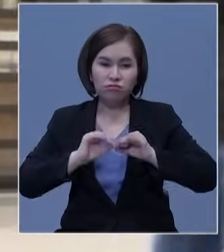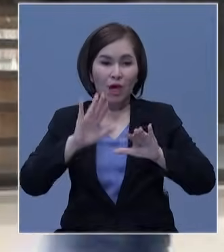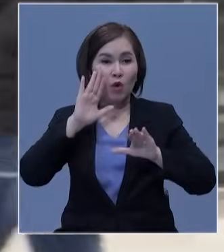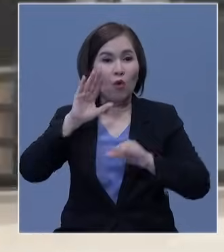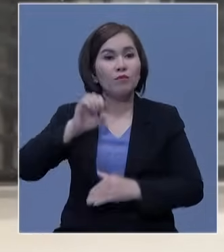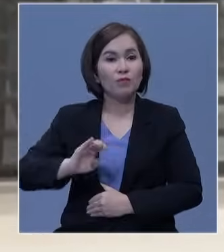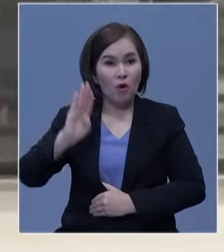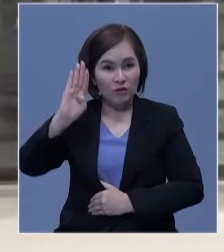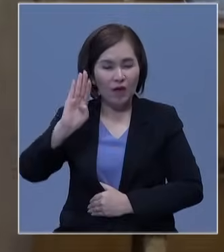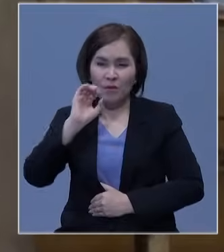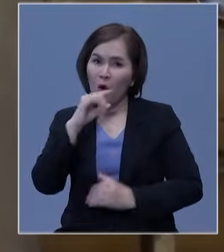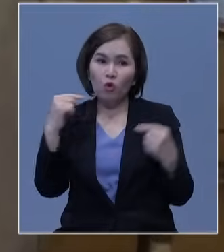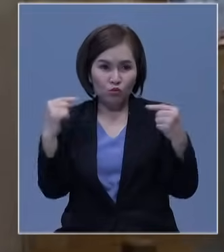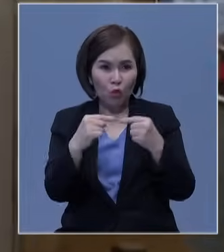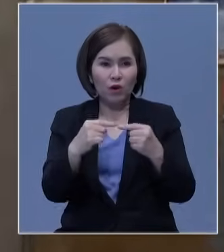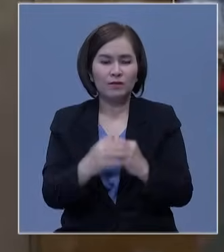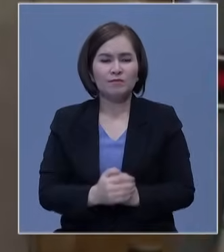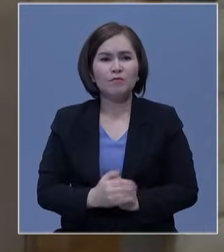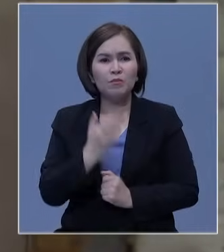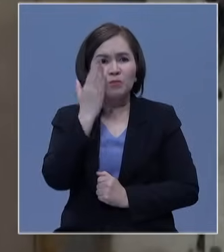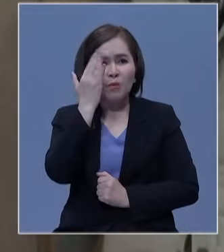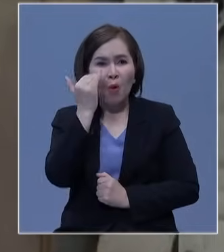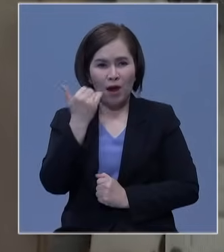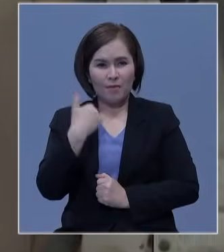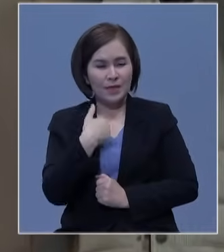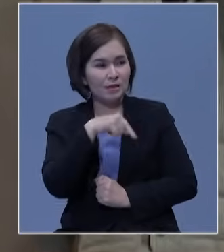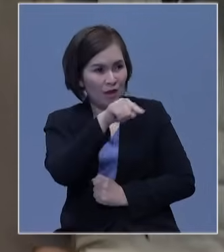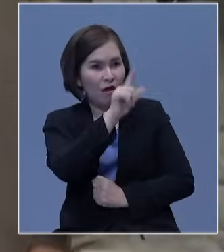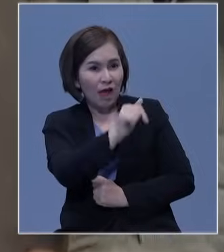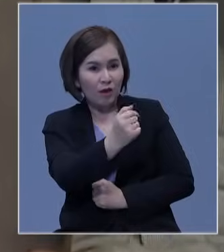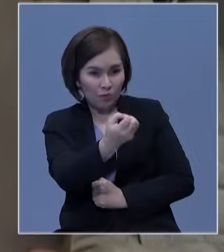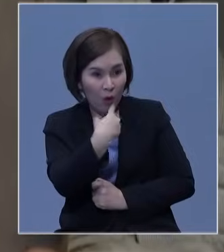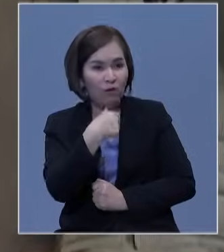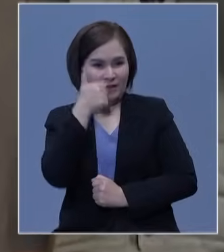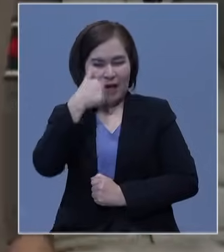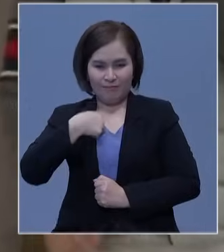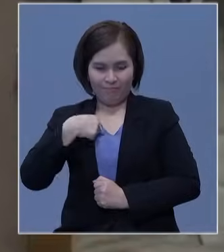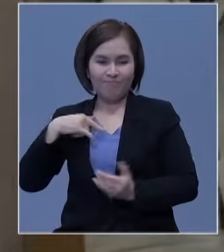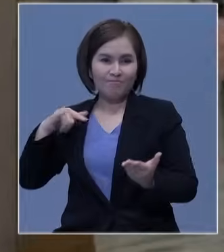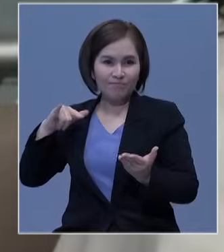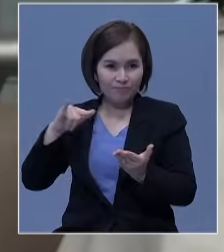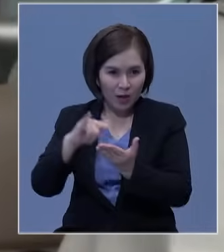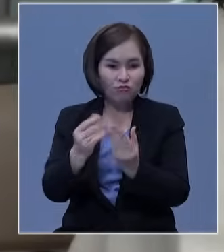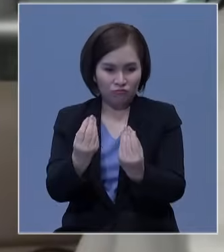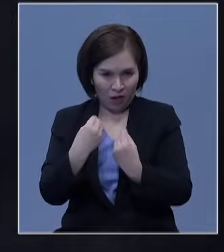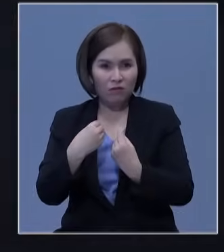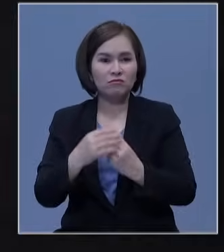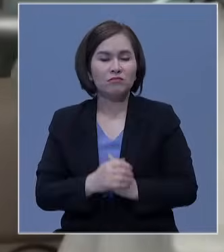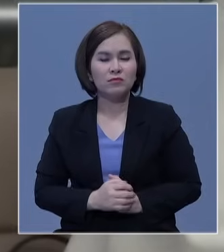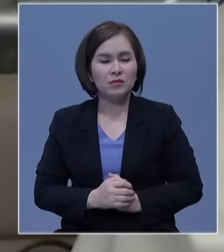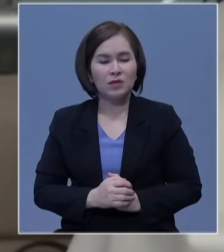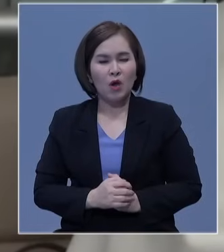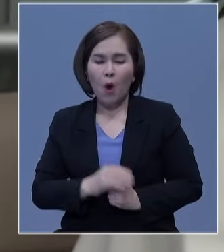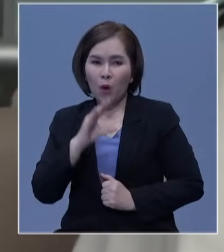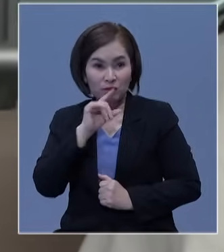ง Japan Airlines นะครับที่ระบุว่าลูกเรือได้รับการยืนยันจากหอควบคุมการบินแล้วว่าสามารถลงจอดได้และมีการทว